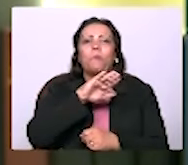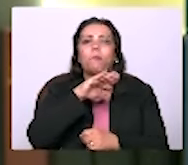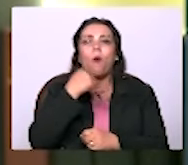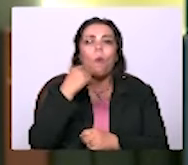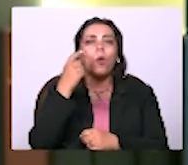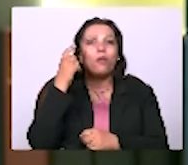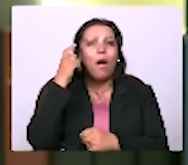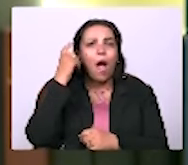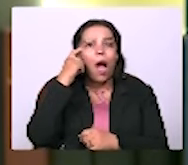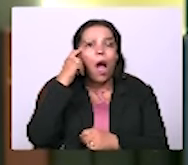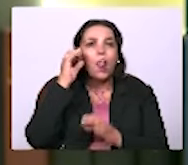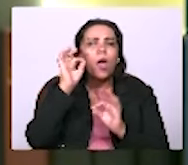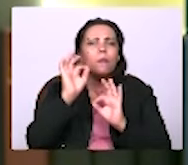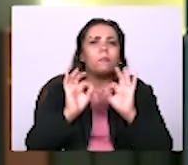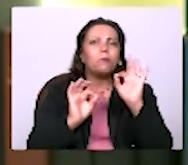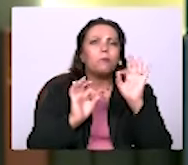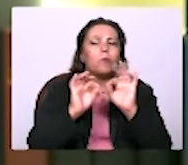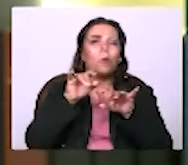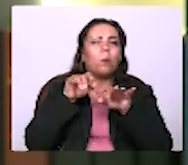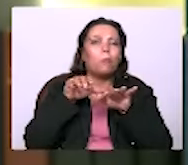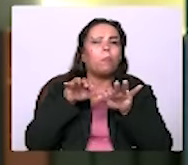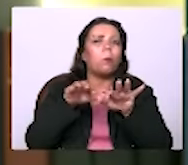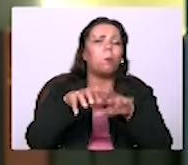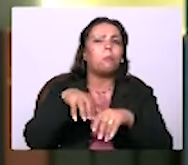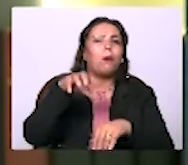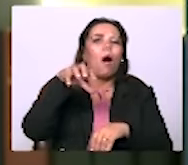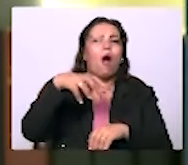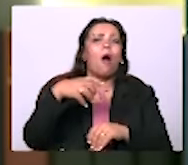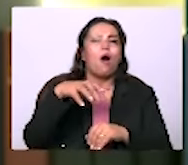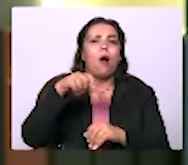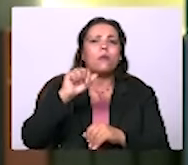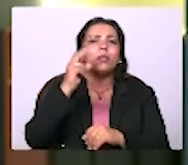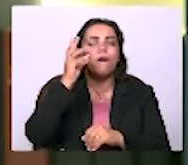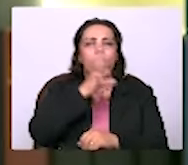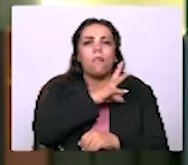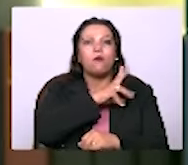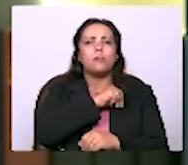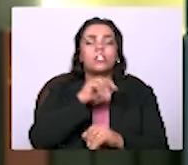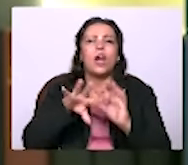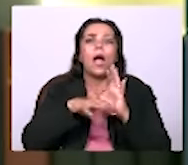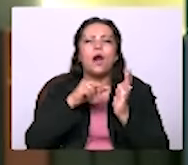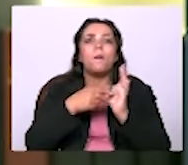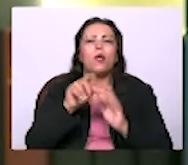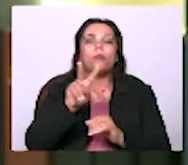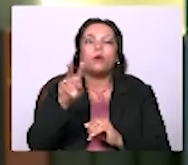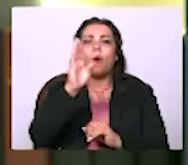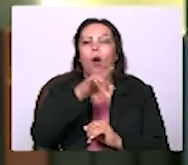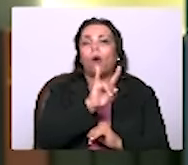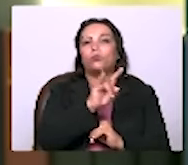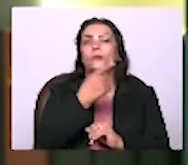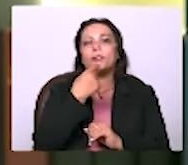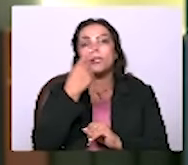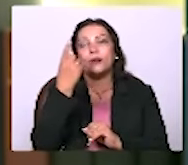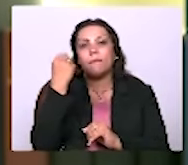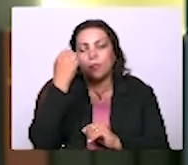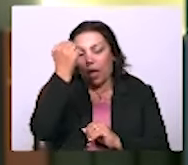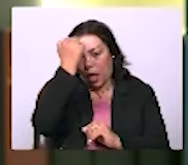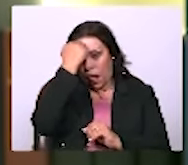العقل المدبر لطوفان الاقصى الذي اندلع في 7 اكتوبر